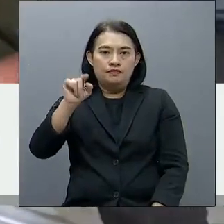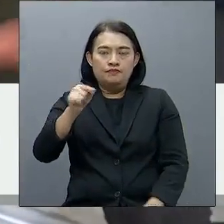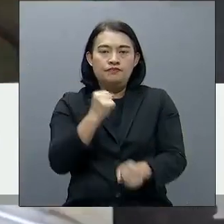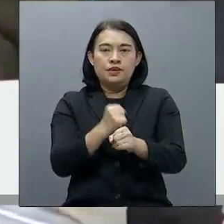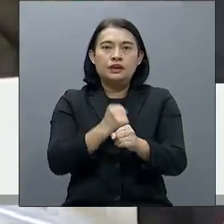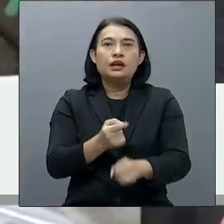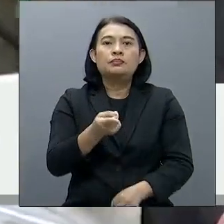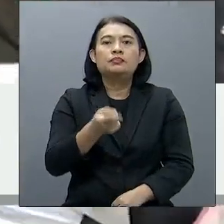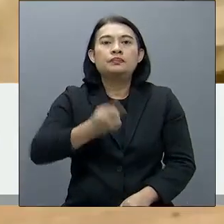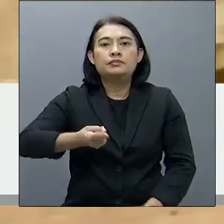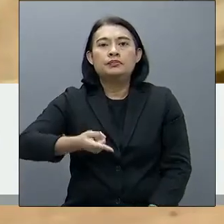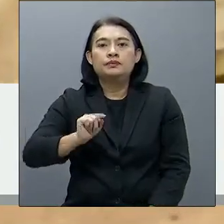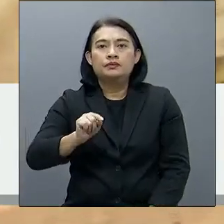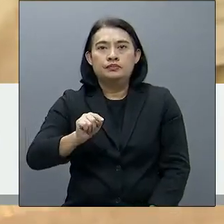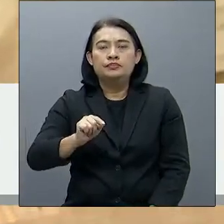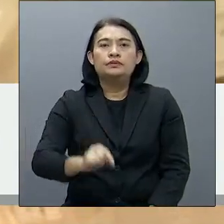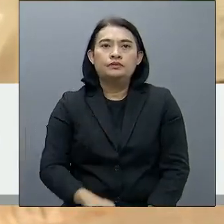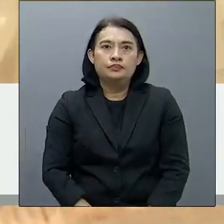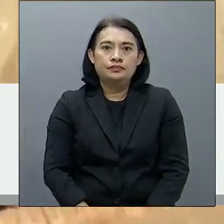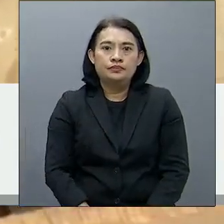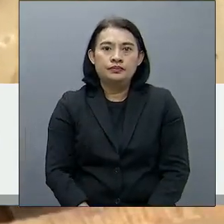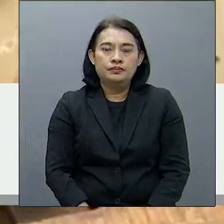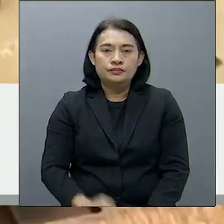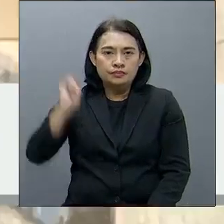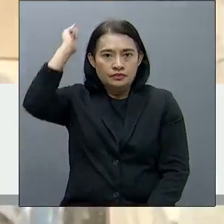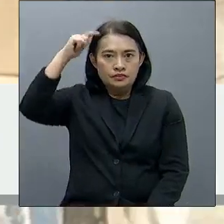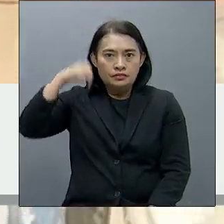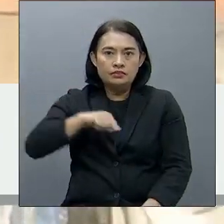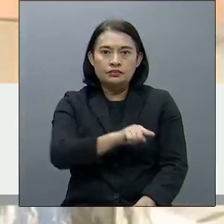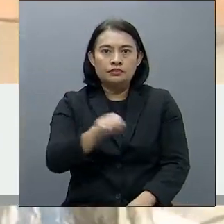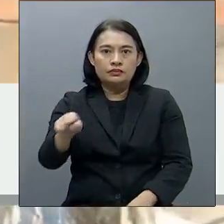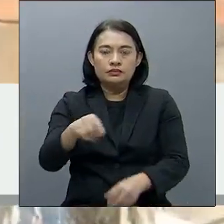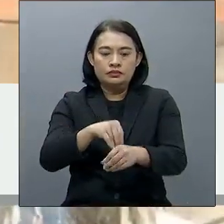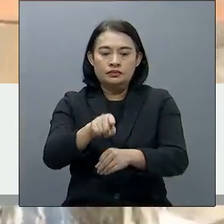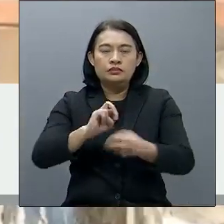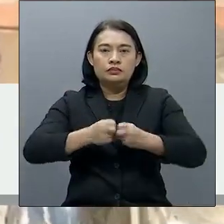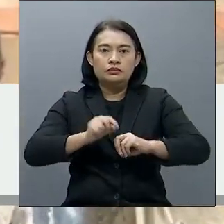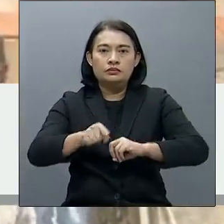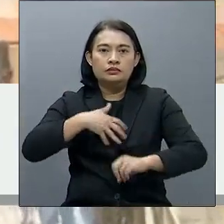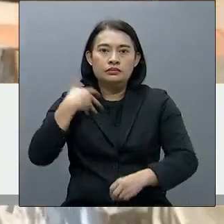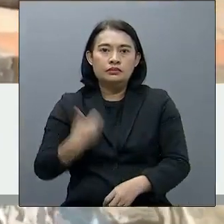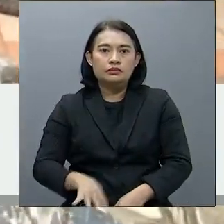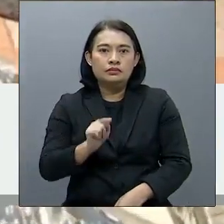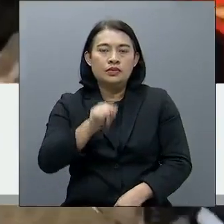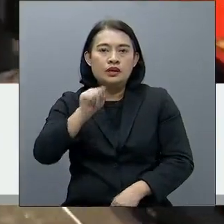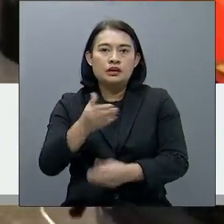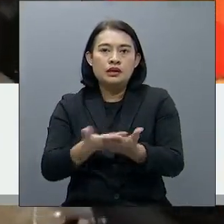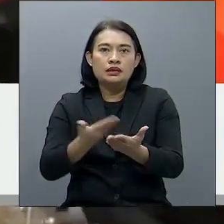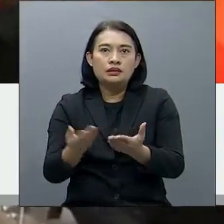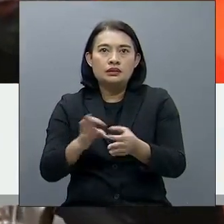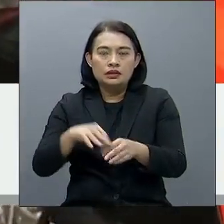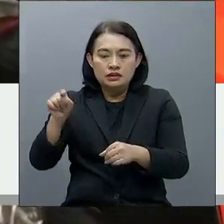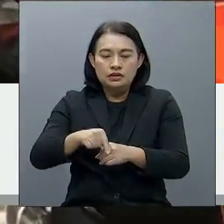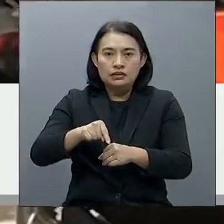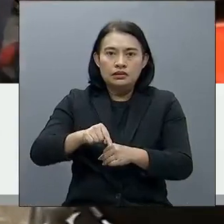การไปตามปกติค่ะในขณะเดียวกันชาวเมียนมาในพื้นที่กลับเดือดร้อนและเริ่มสั่งซื้อเครื่องปั่นไฟจาก